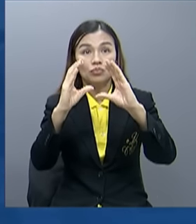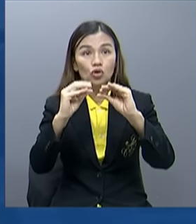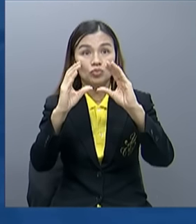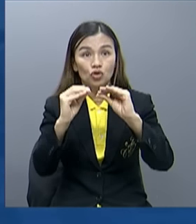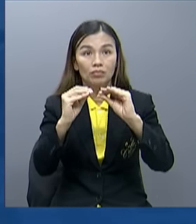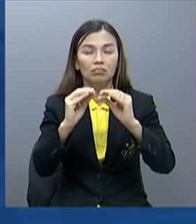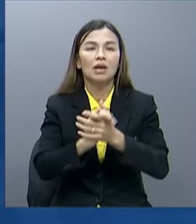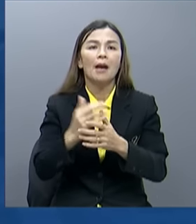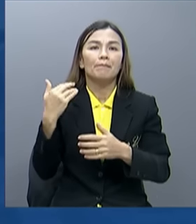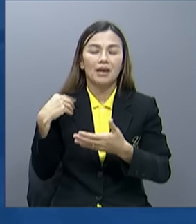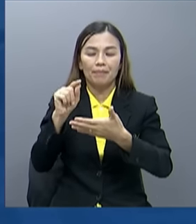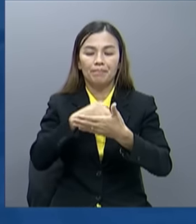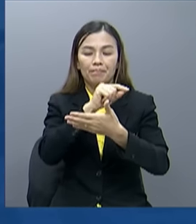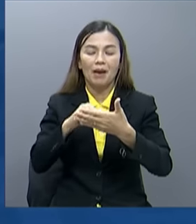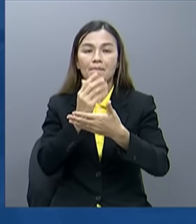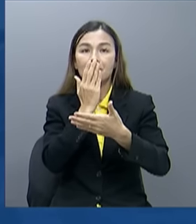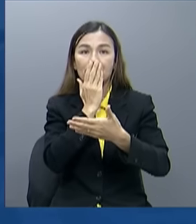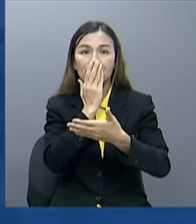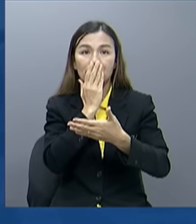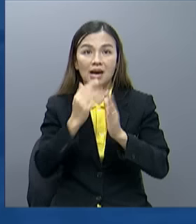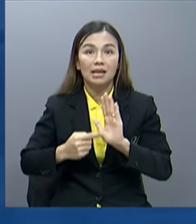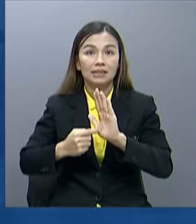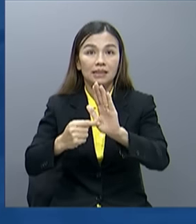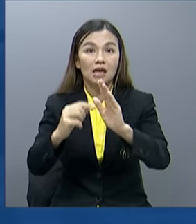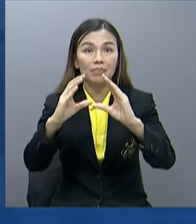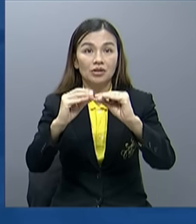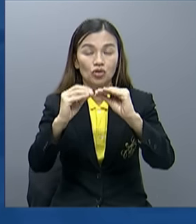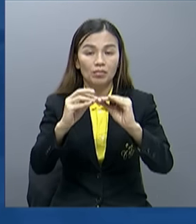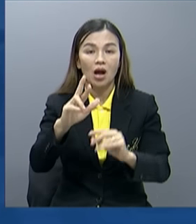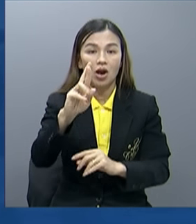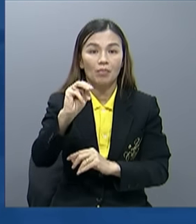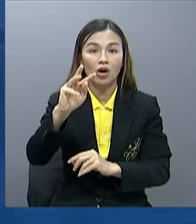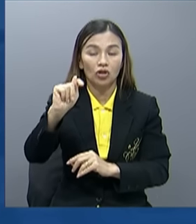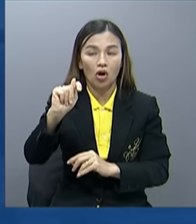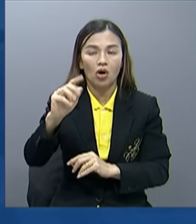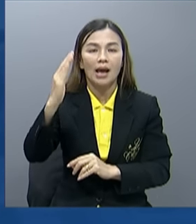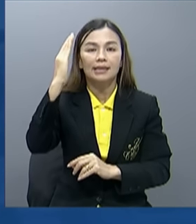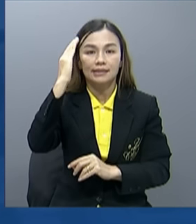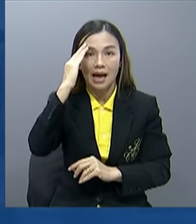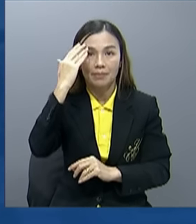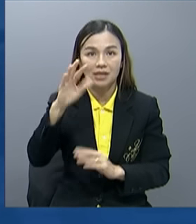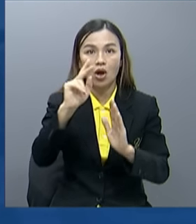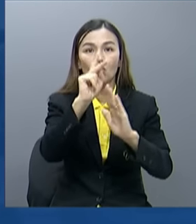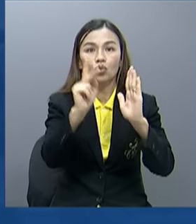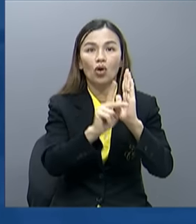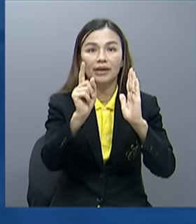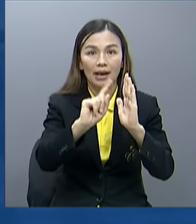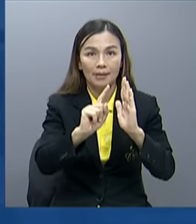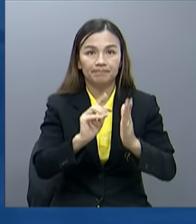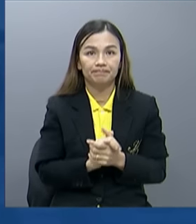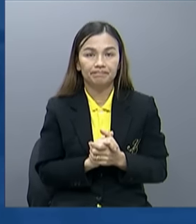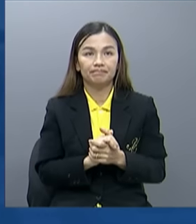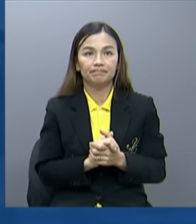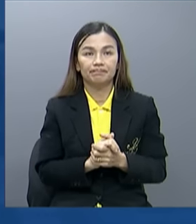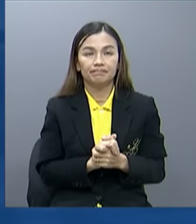งคะแนนลับค่ะก็จะเสนอให้ที่ประชุมคณะรัฐมนตรีได้รับทราบทีนี้ตามกฎกติกานะคะก็คือว่าคนที่